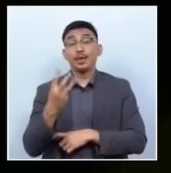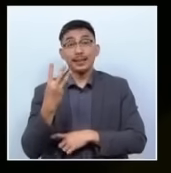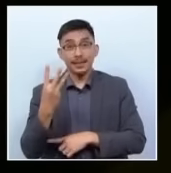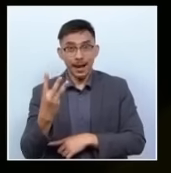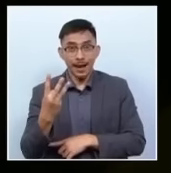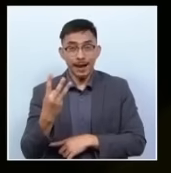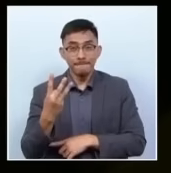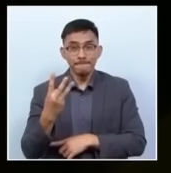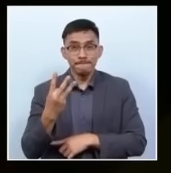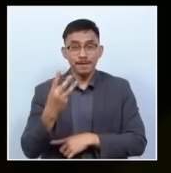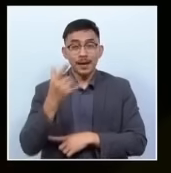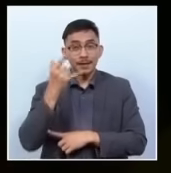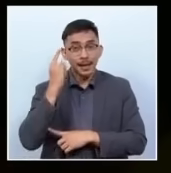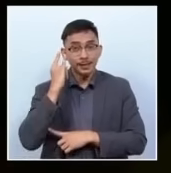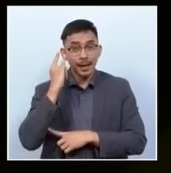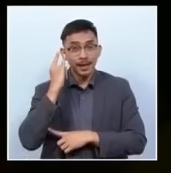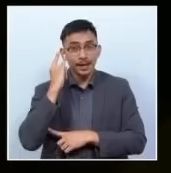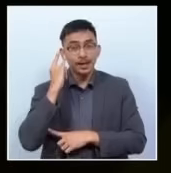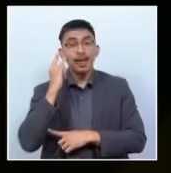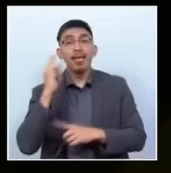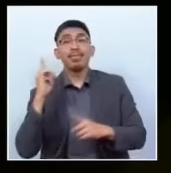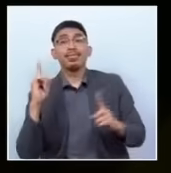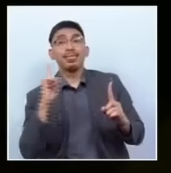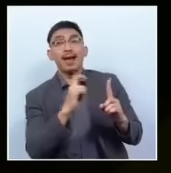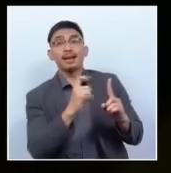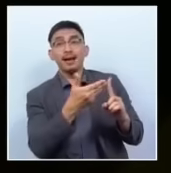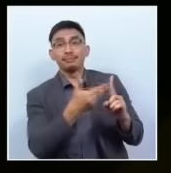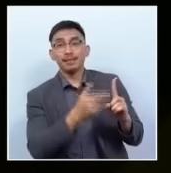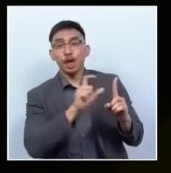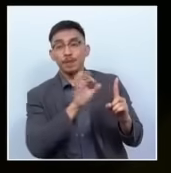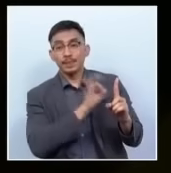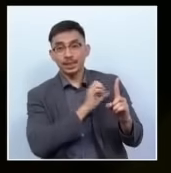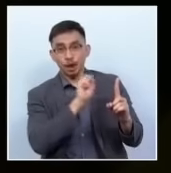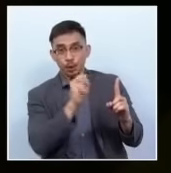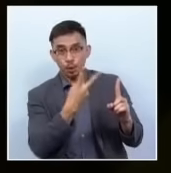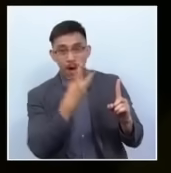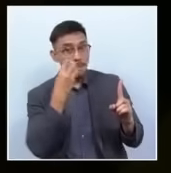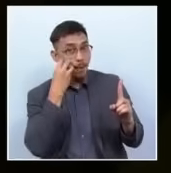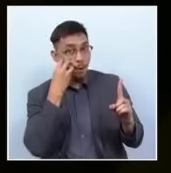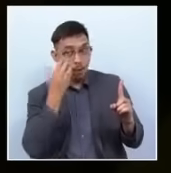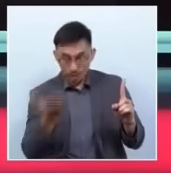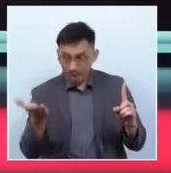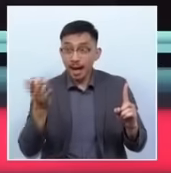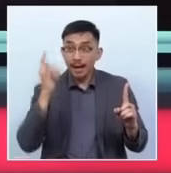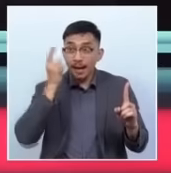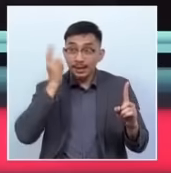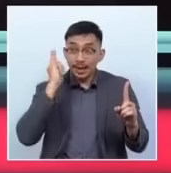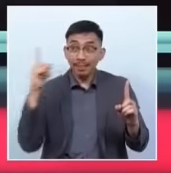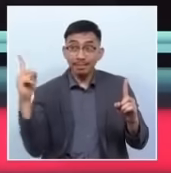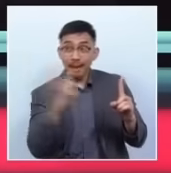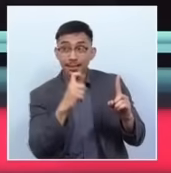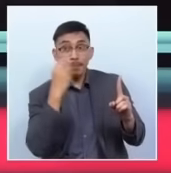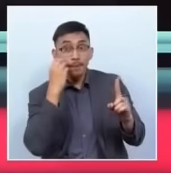Subianto untuk saling tanya jawab dan menanggapi dan kami persilakan pak Ganjar untuk bertanya kepada Pak Prabowo waktu anda 1 menit silakan Pak